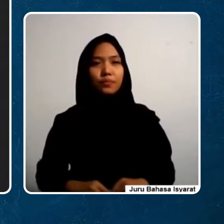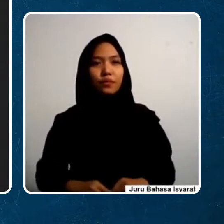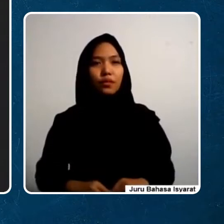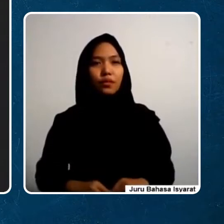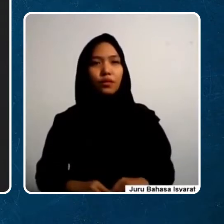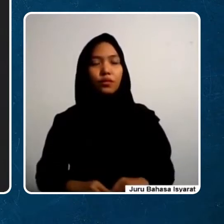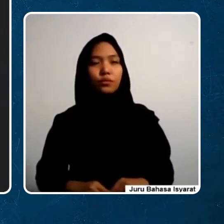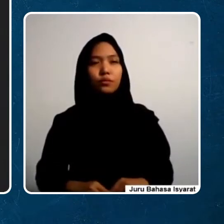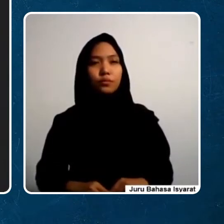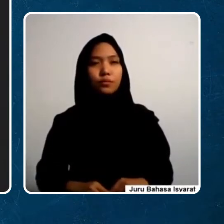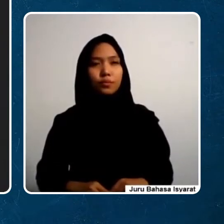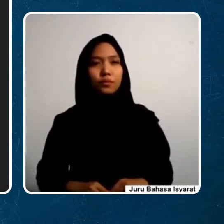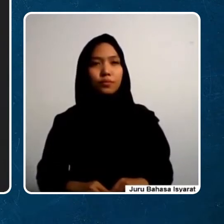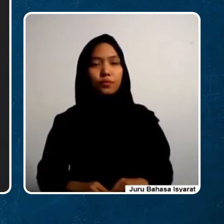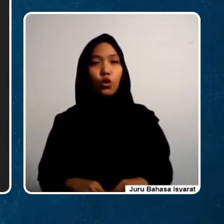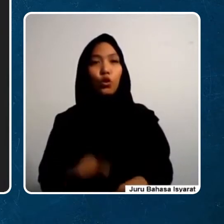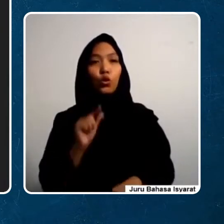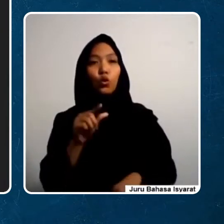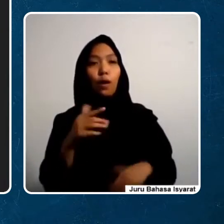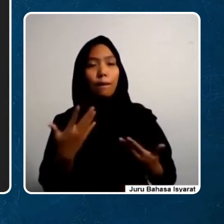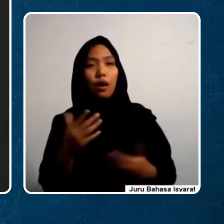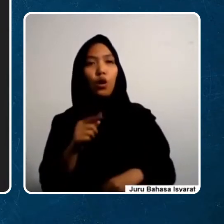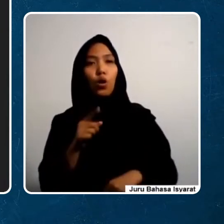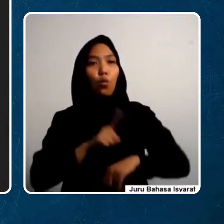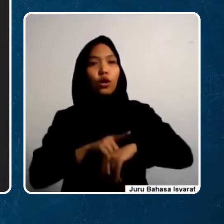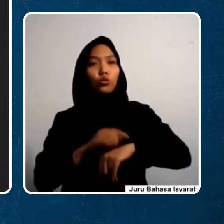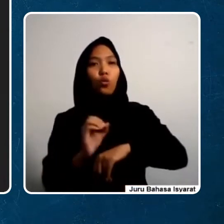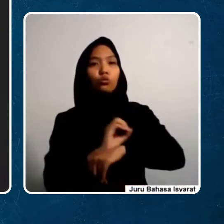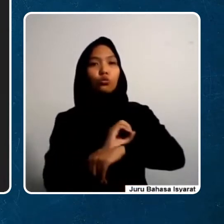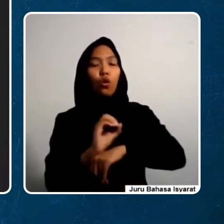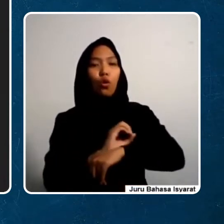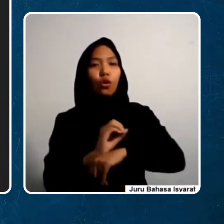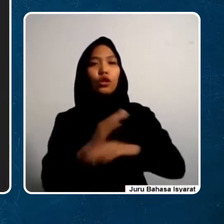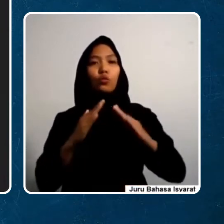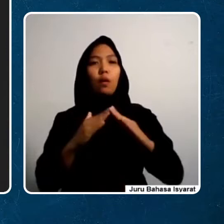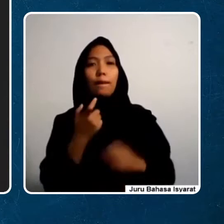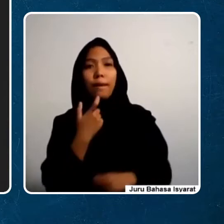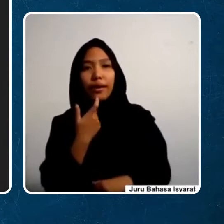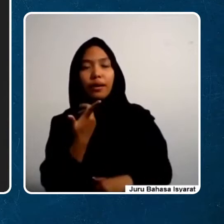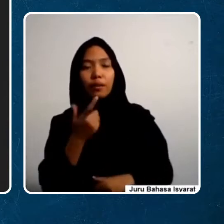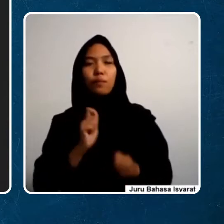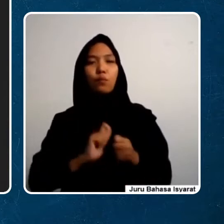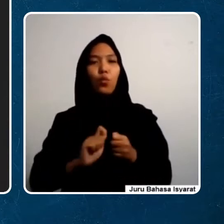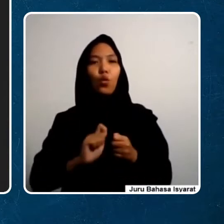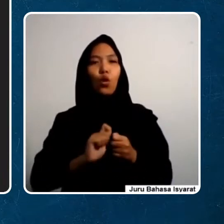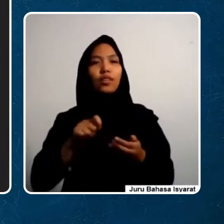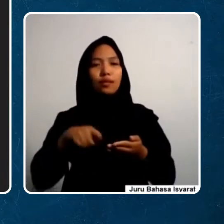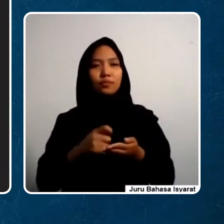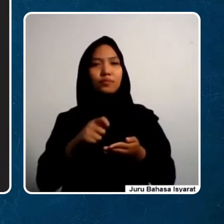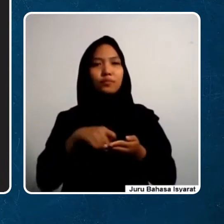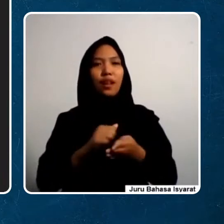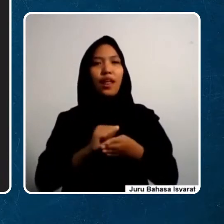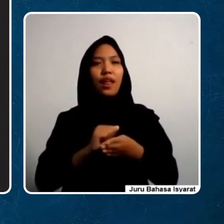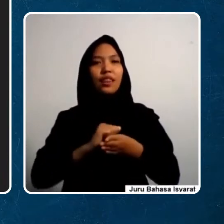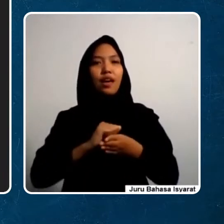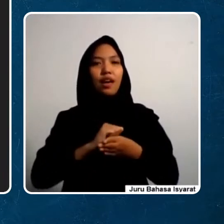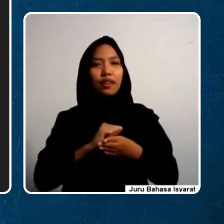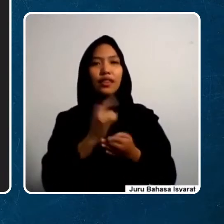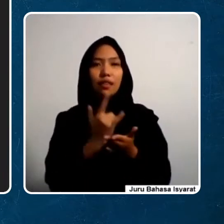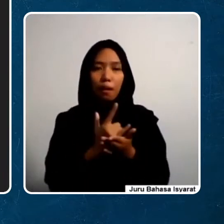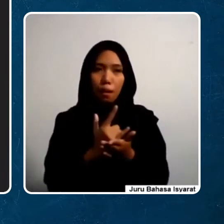mengisi waktu luang aja setelah latihan. Kalau latihan kami tetap